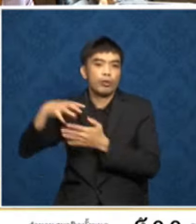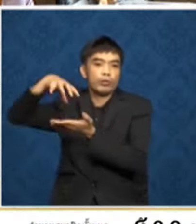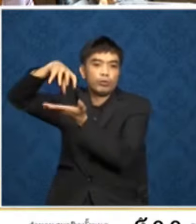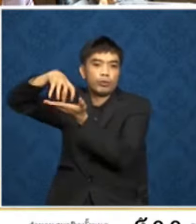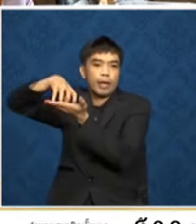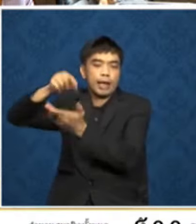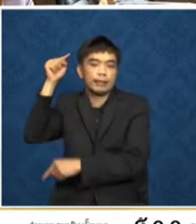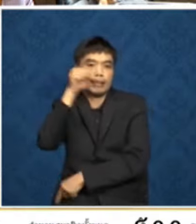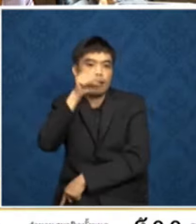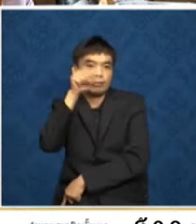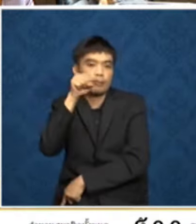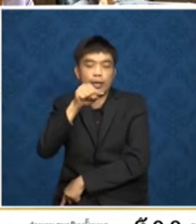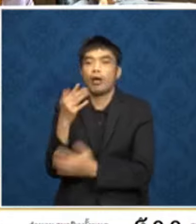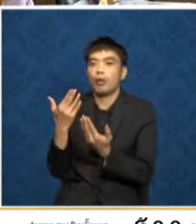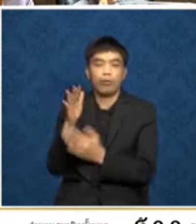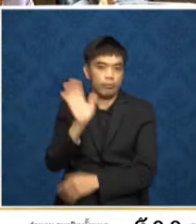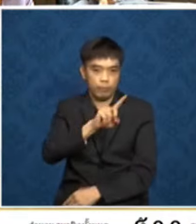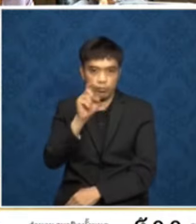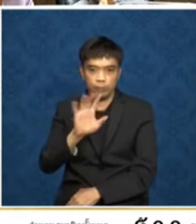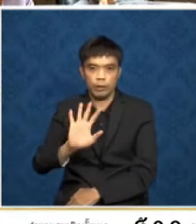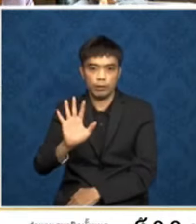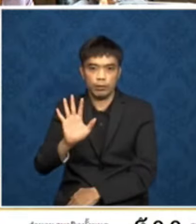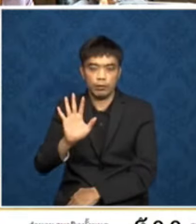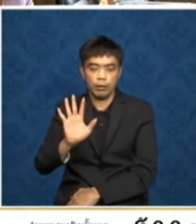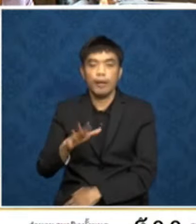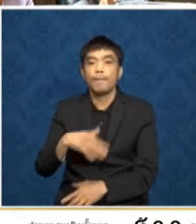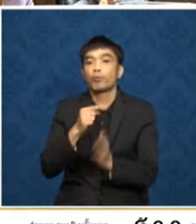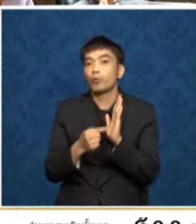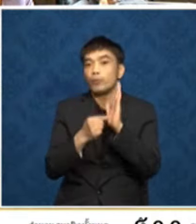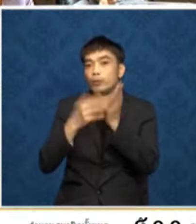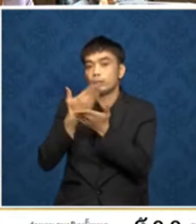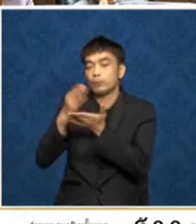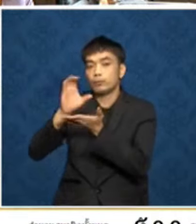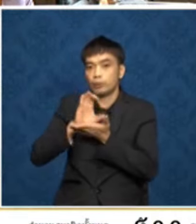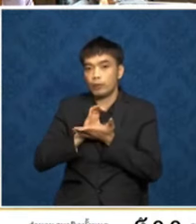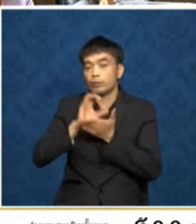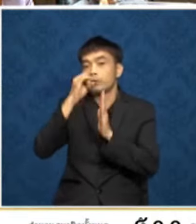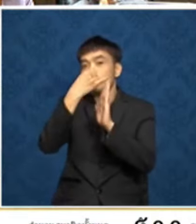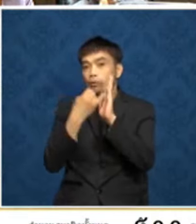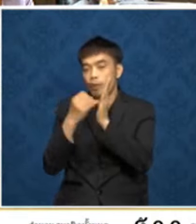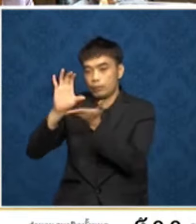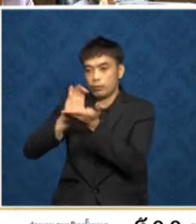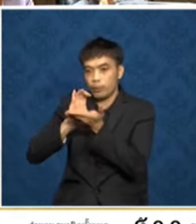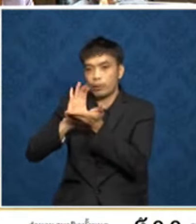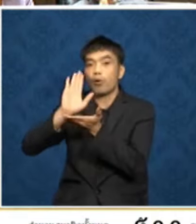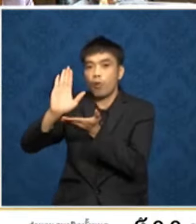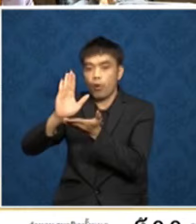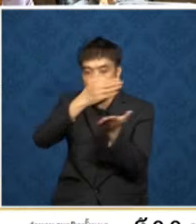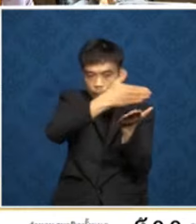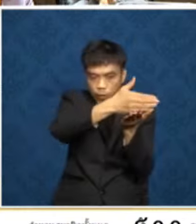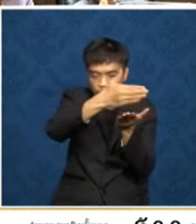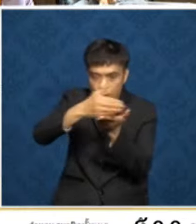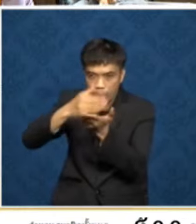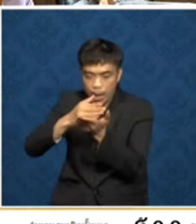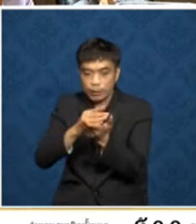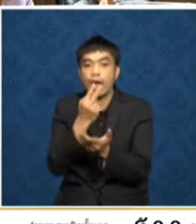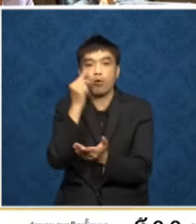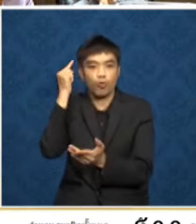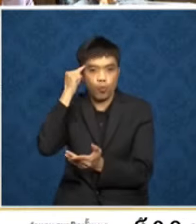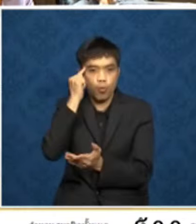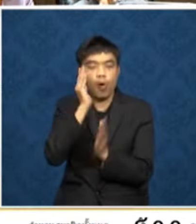กลางเพียงอย่างเดียวโดยเฉพาะการจัดสรรจัดสรรงบประมาณของจังหวัดตามความต้องการและตรงกับปัญหาของพี่